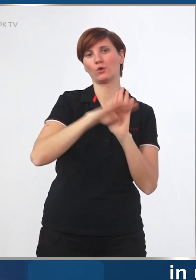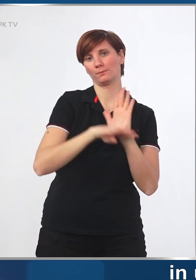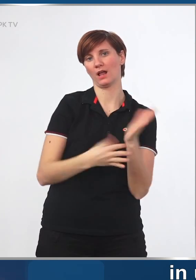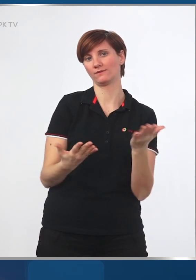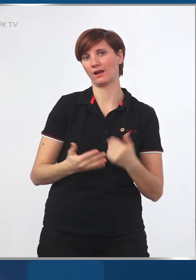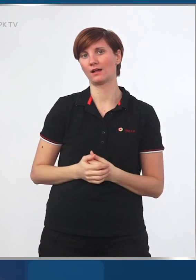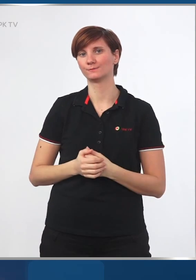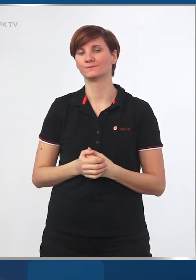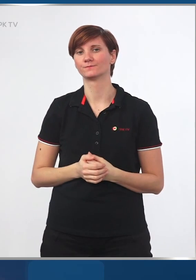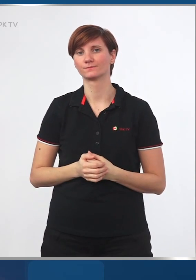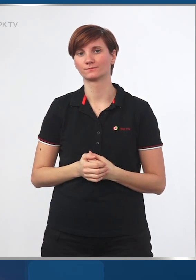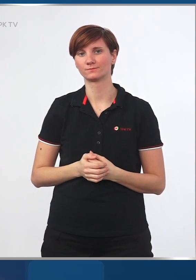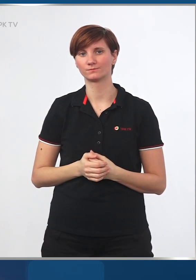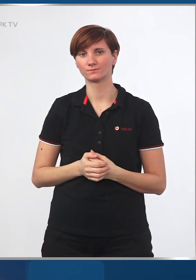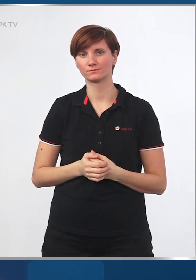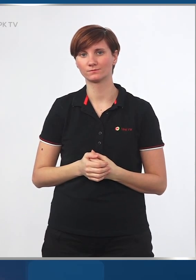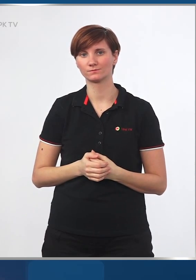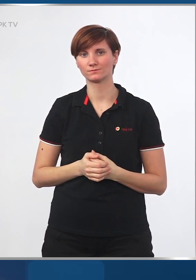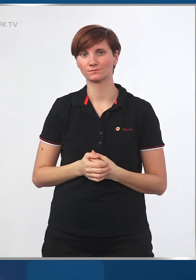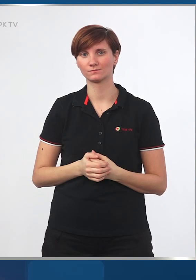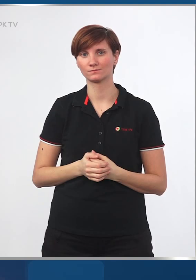justes et plus solides.